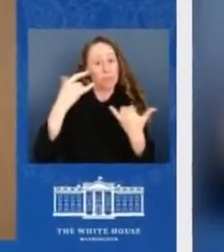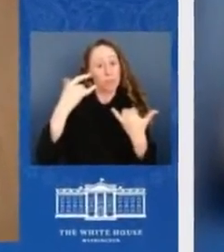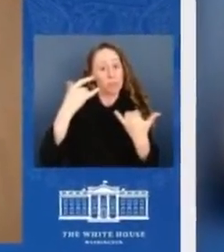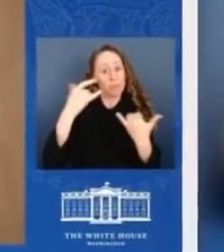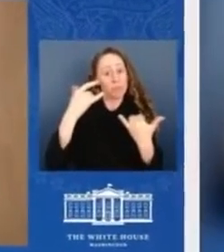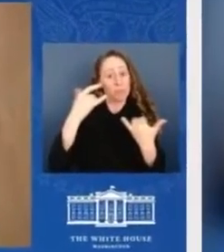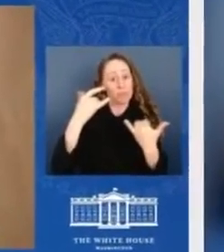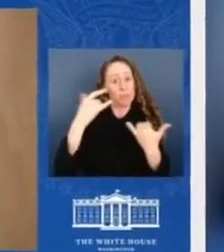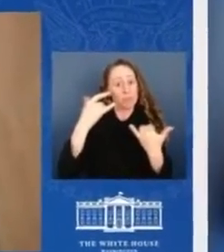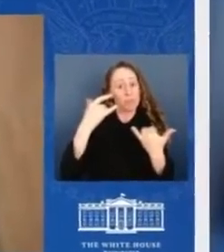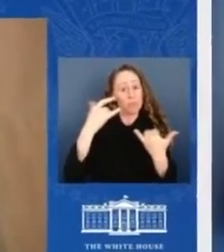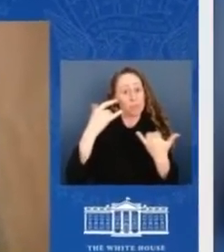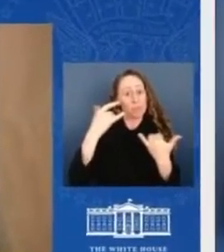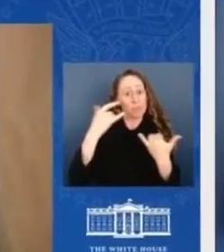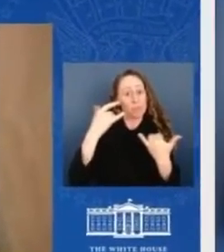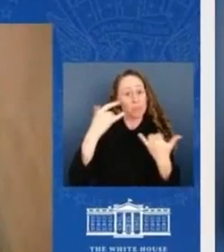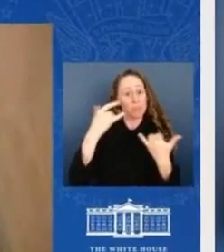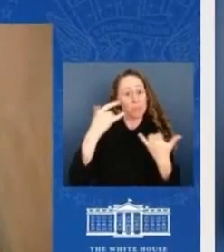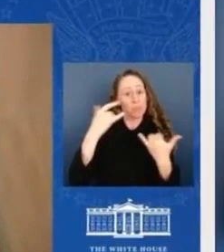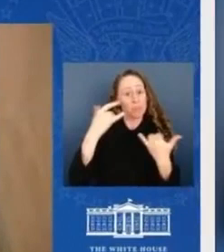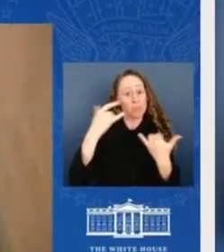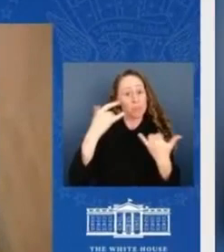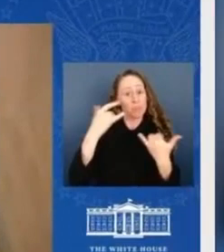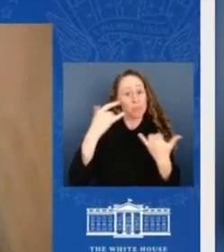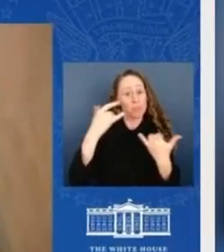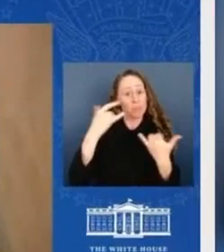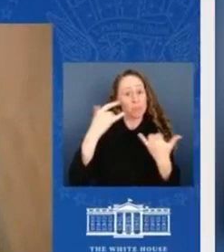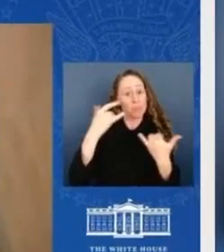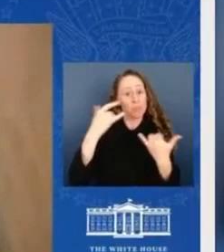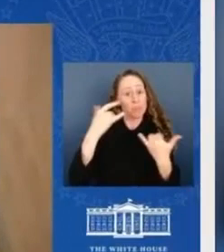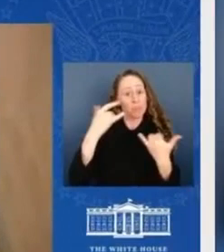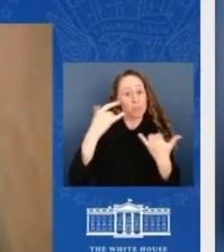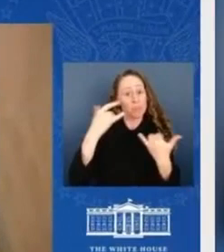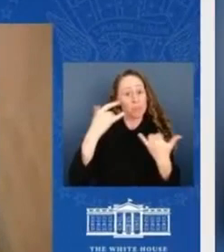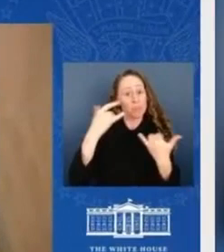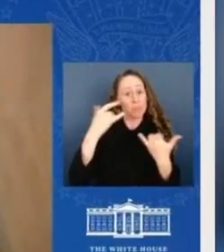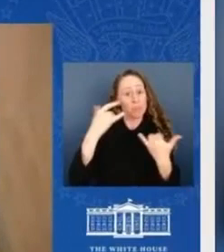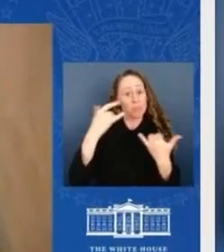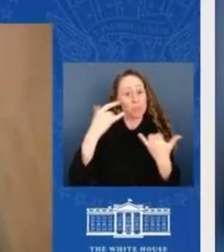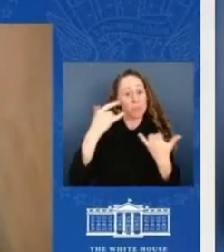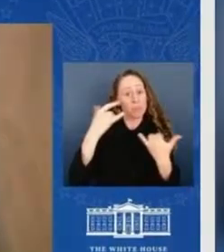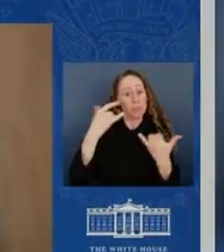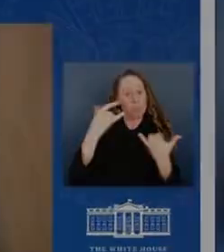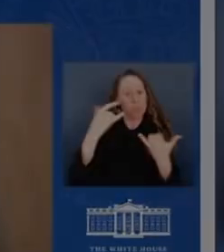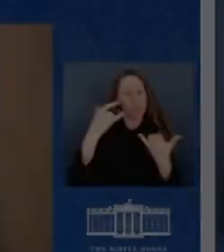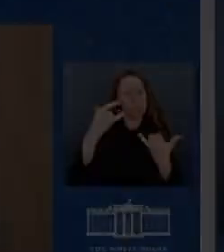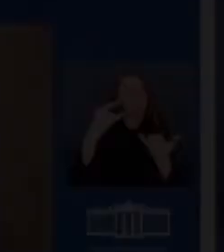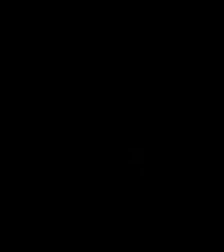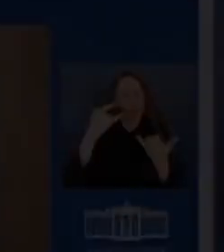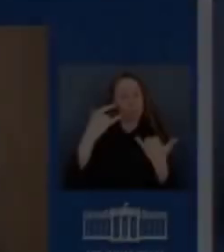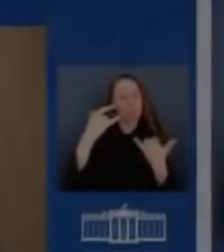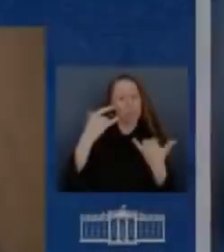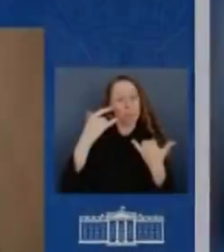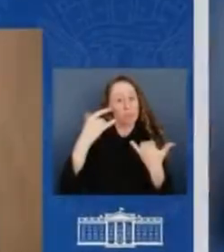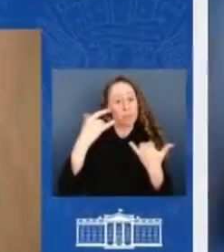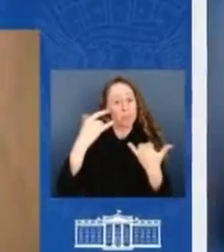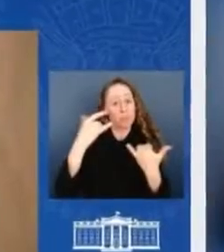이날 미국 연방대법원은 트럼프 전 대통령이 2020년 대통령 선거에 불복해 선거 결과를 뒤집으려 시도한